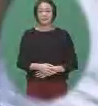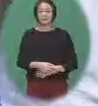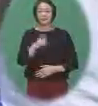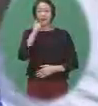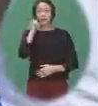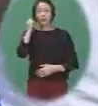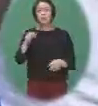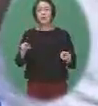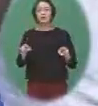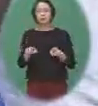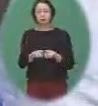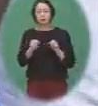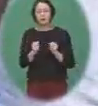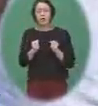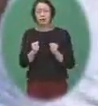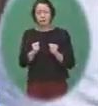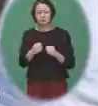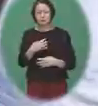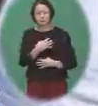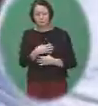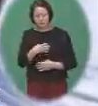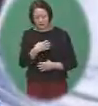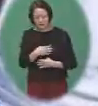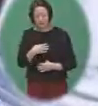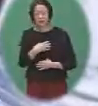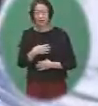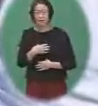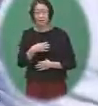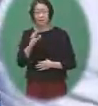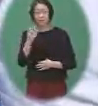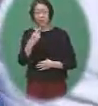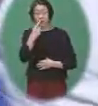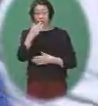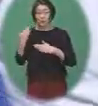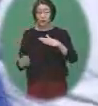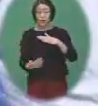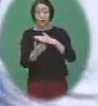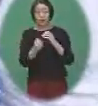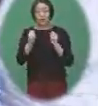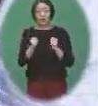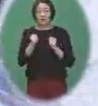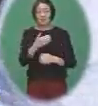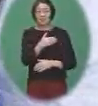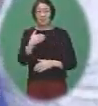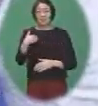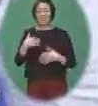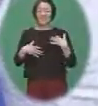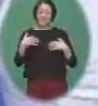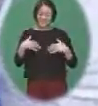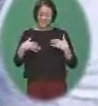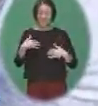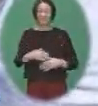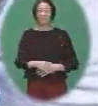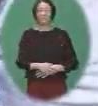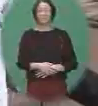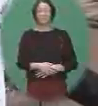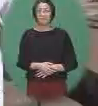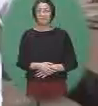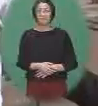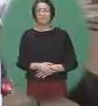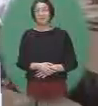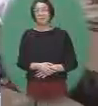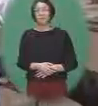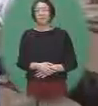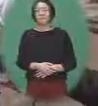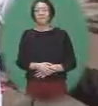お父さんと走って辛かったけど、自分のベストの記録が出したので嬉しかったです。